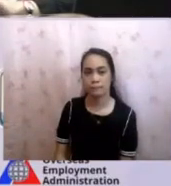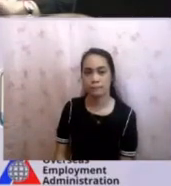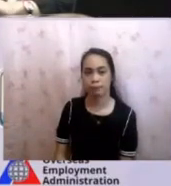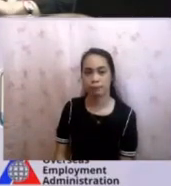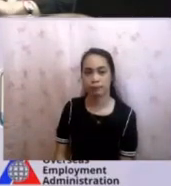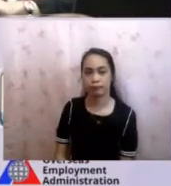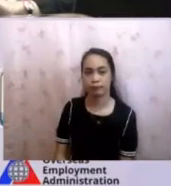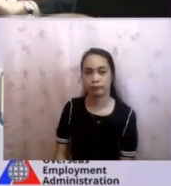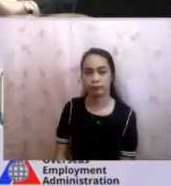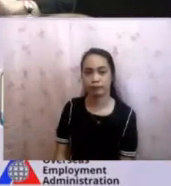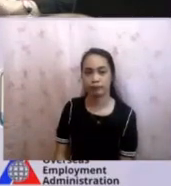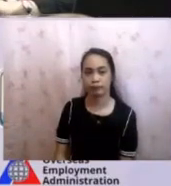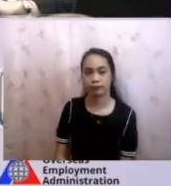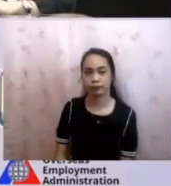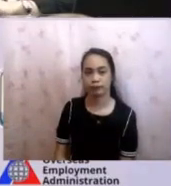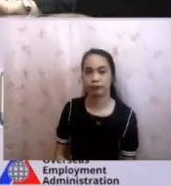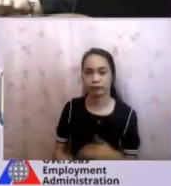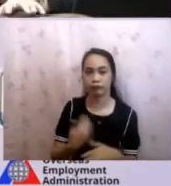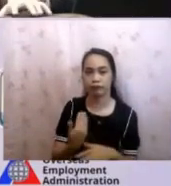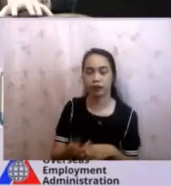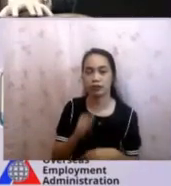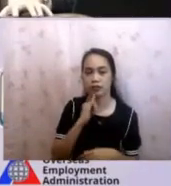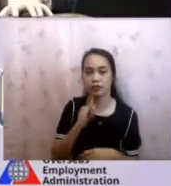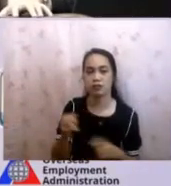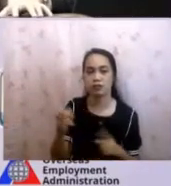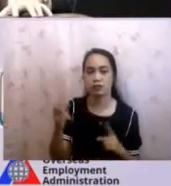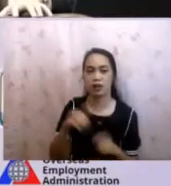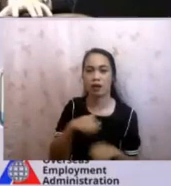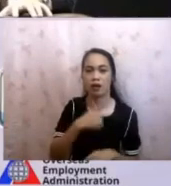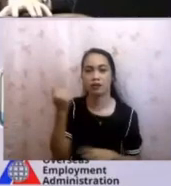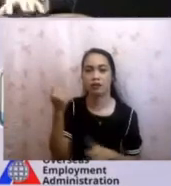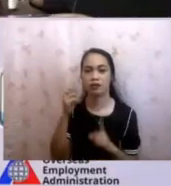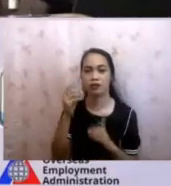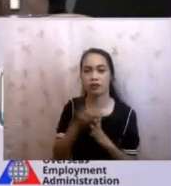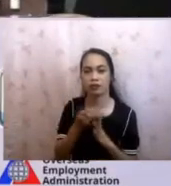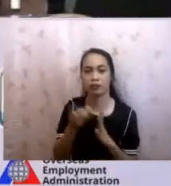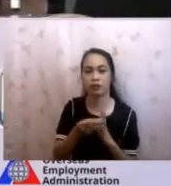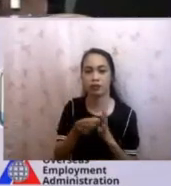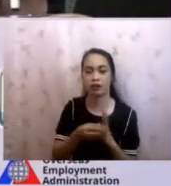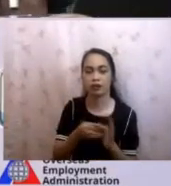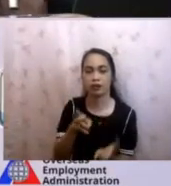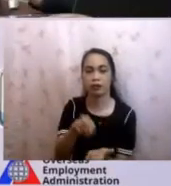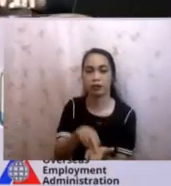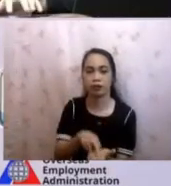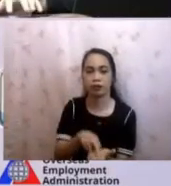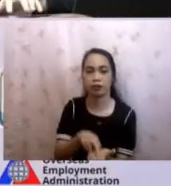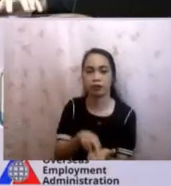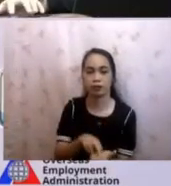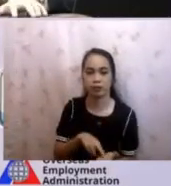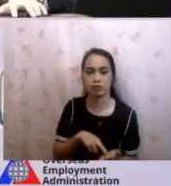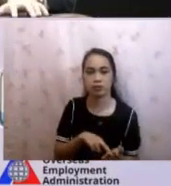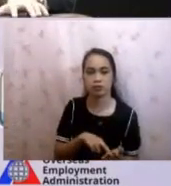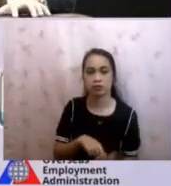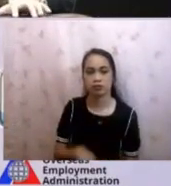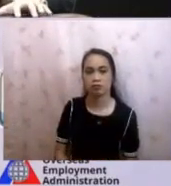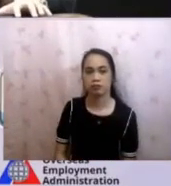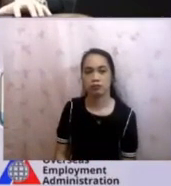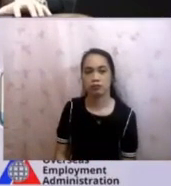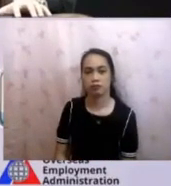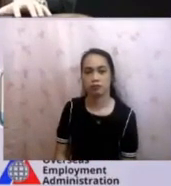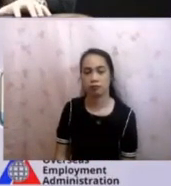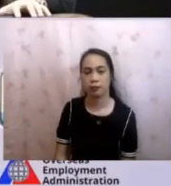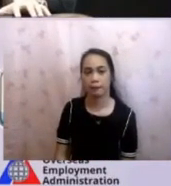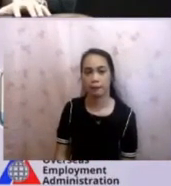lang, purpose ana nga pagkuha nga documents is para sa trabaho, gi-waive na siya, or meaning free na siya nga